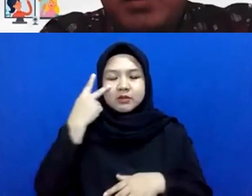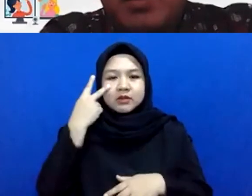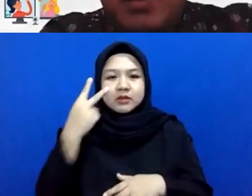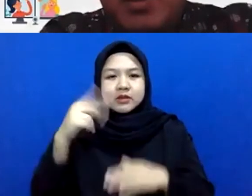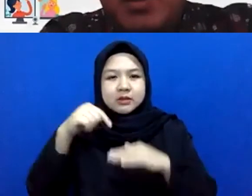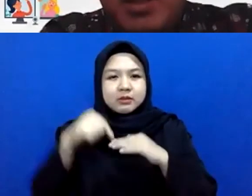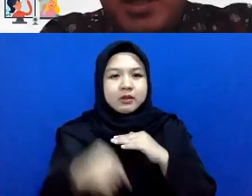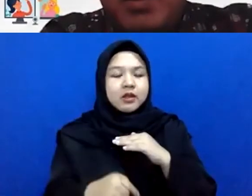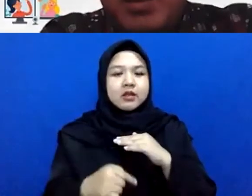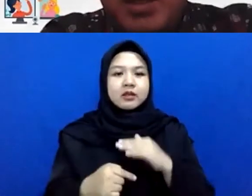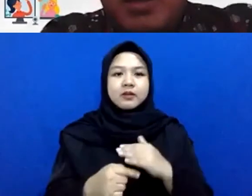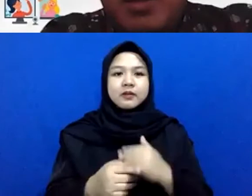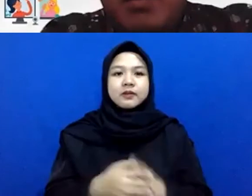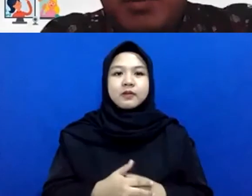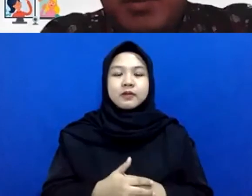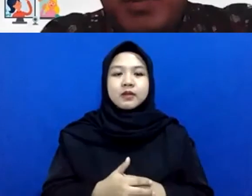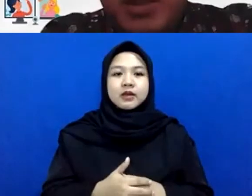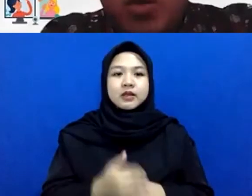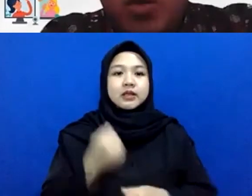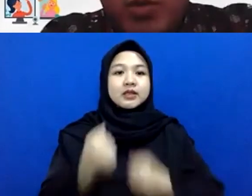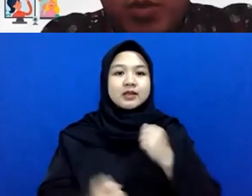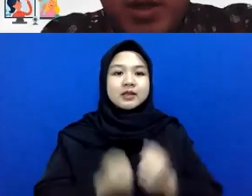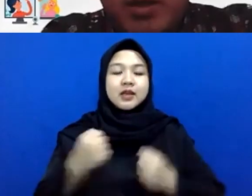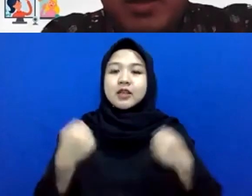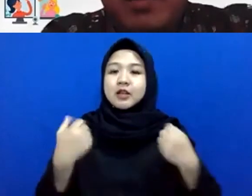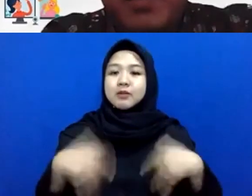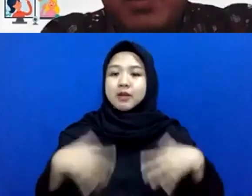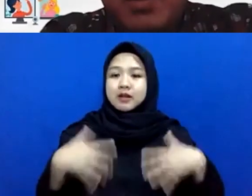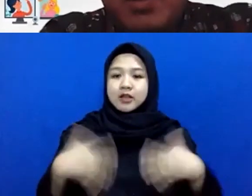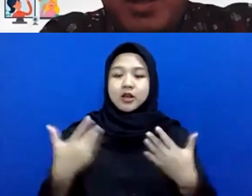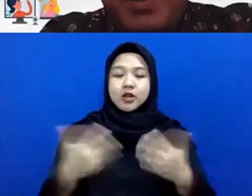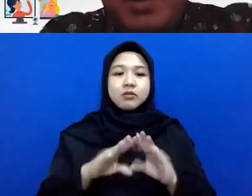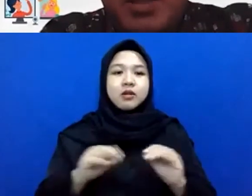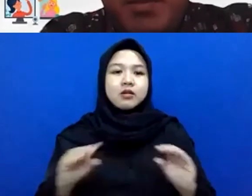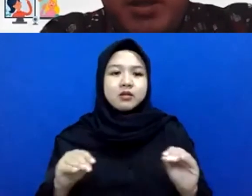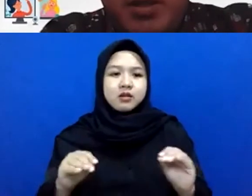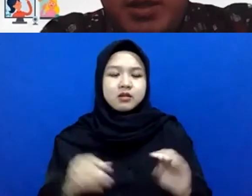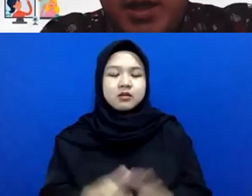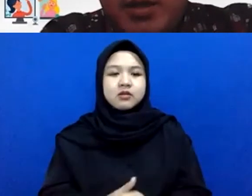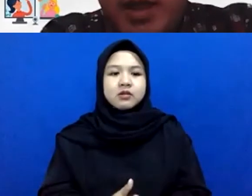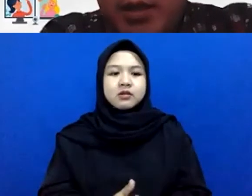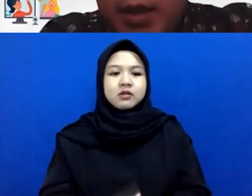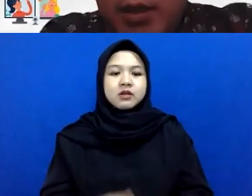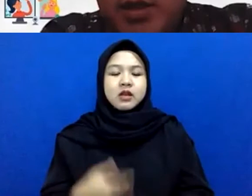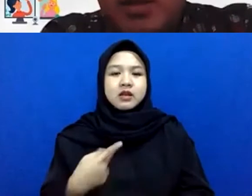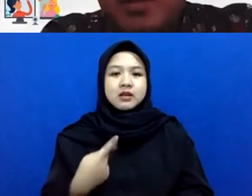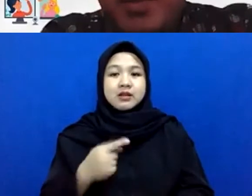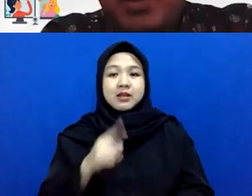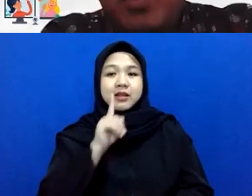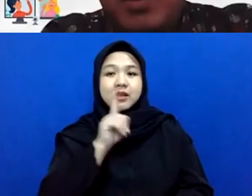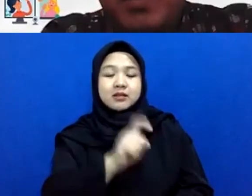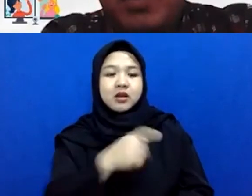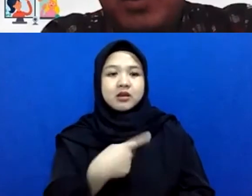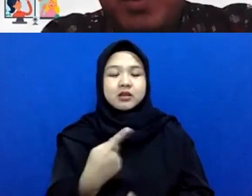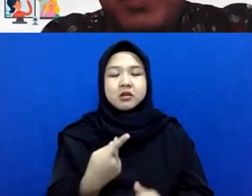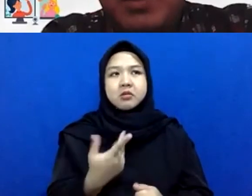bahwa dalam kegiatan praktik maupun magang, apa yang selama ini kita tanya, baik